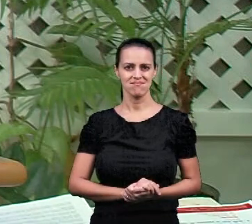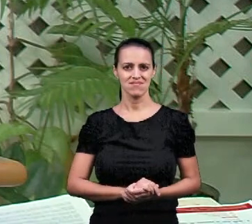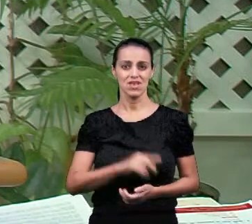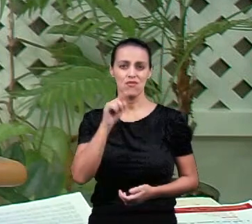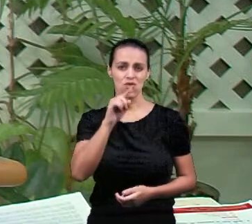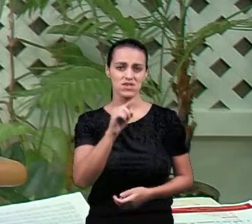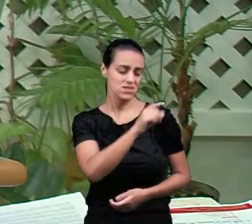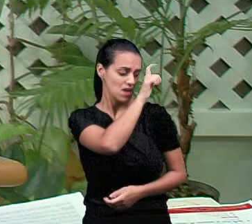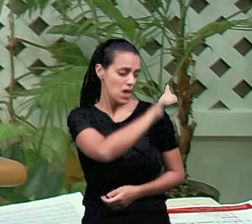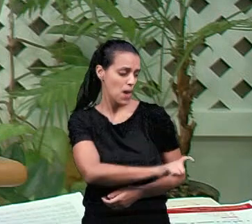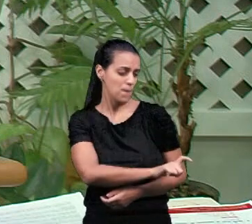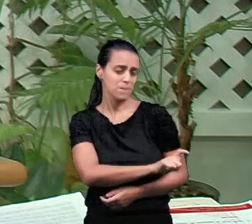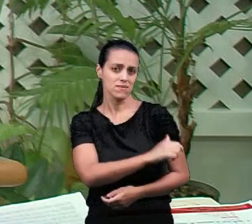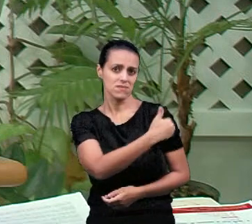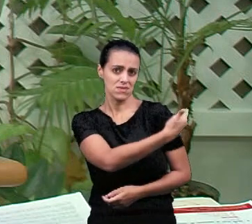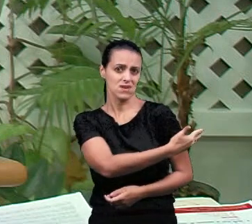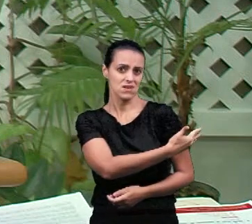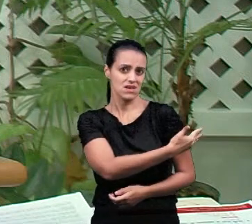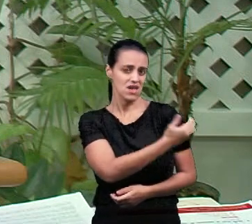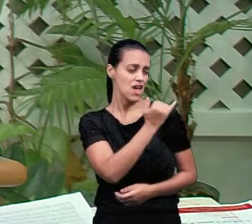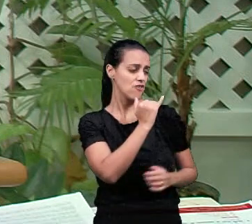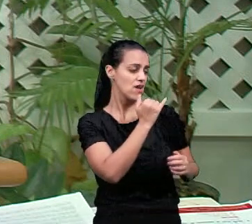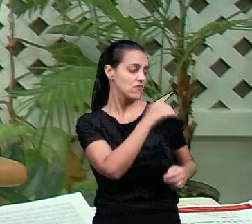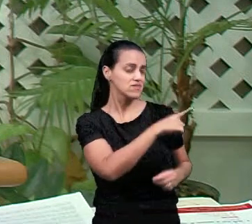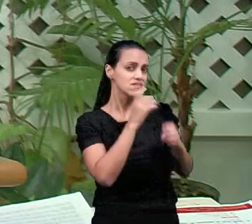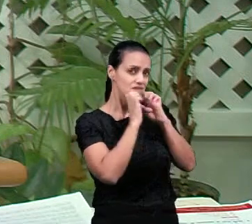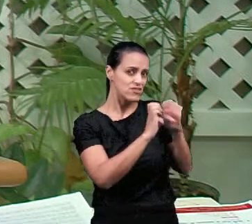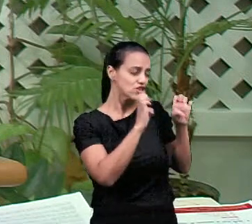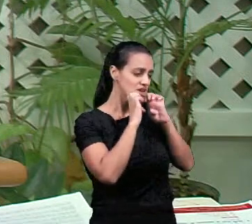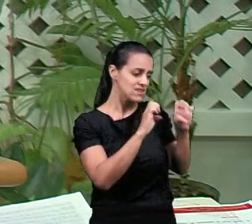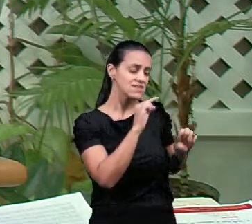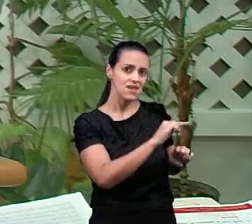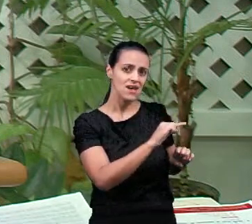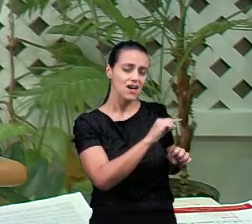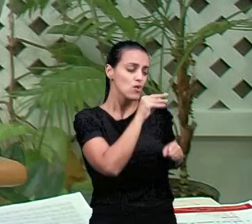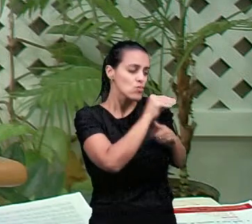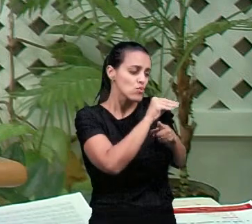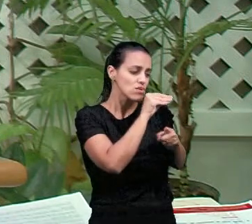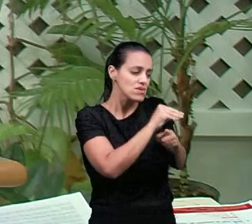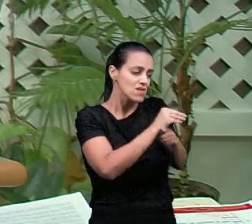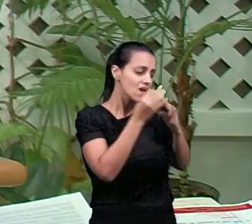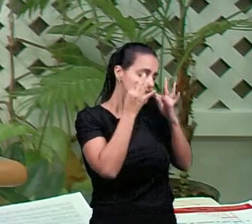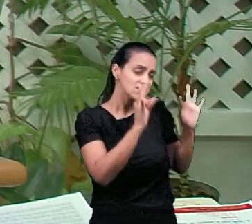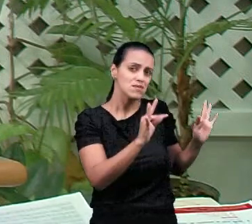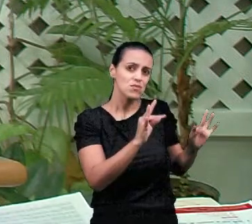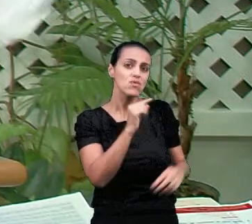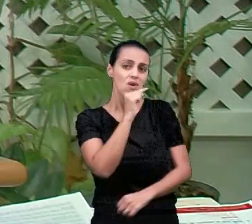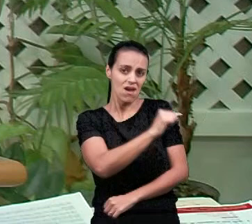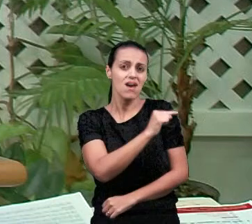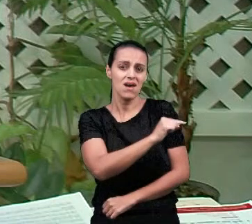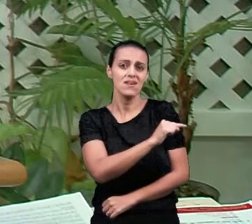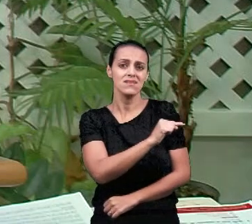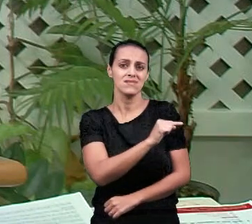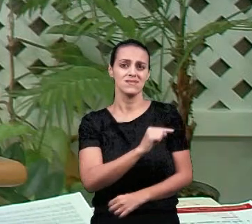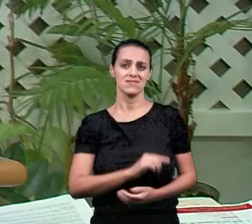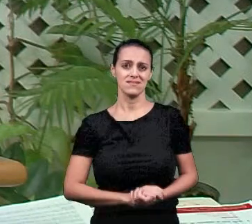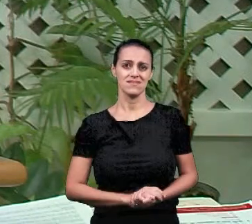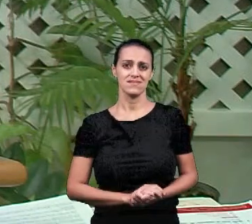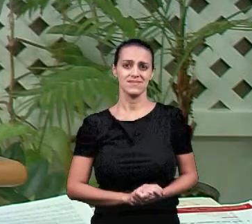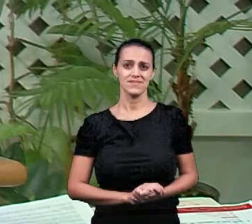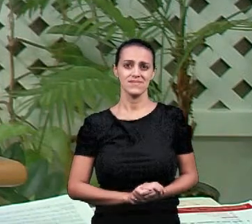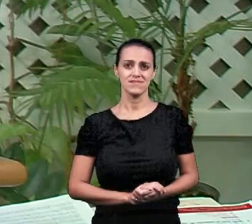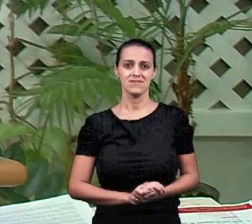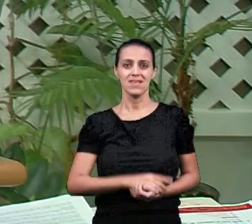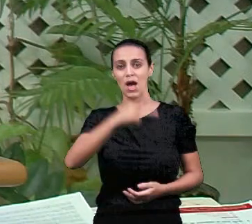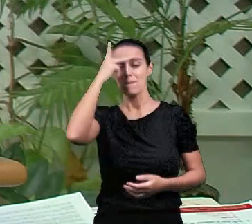vous évangélisez, à qui vous donnez le témoignage, celui que vous allez chercher, celui qui est au bord du chemin, en train de mourir. Ça, c'est le proche.